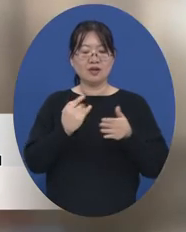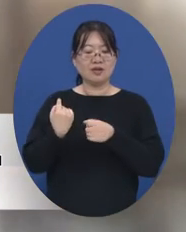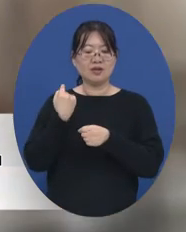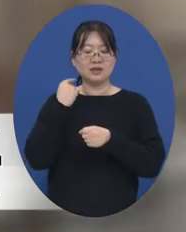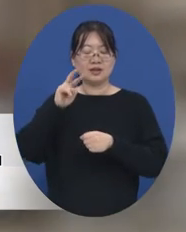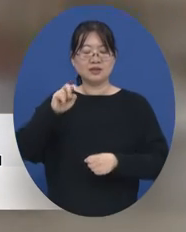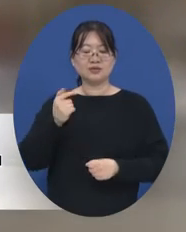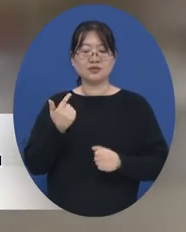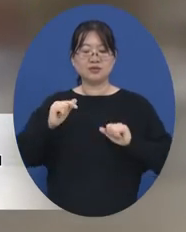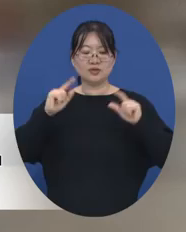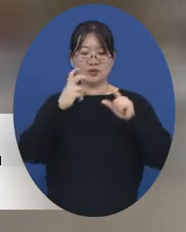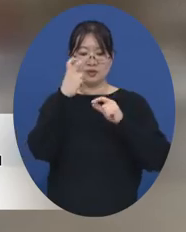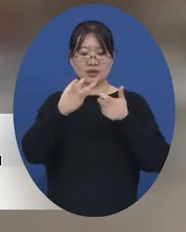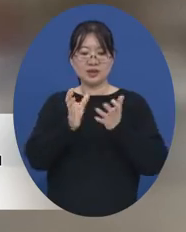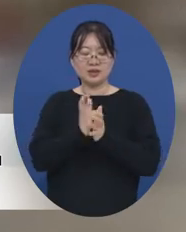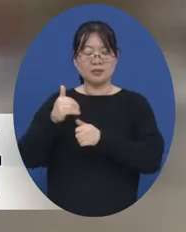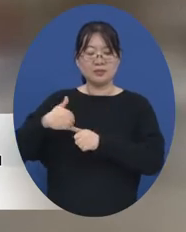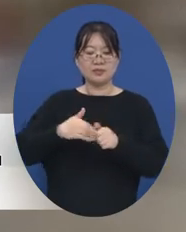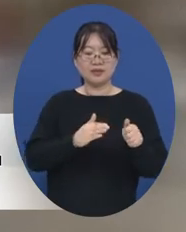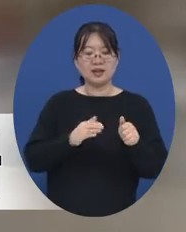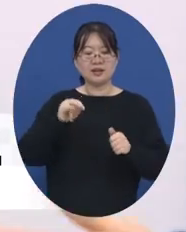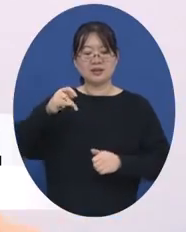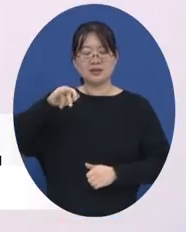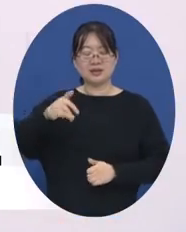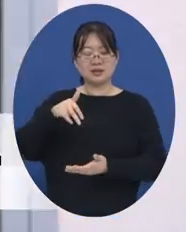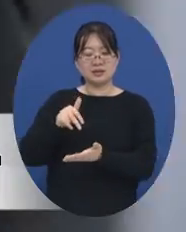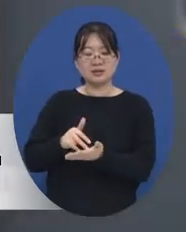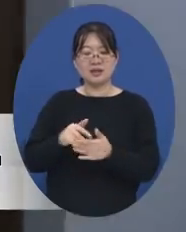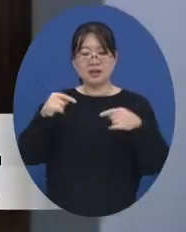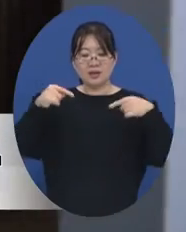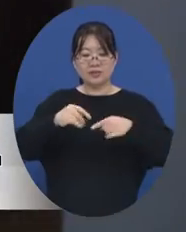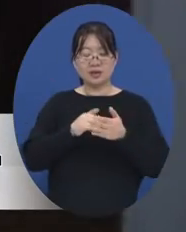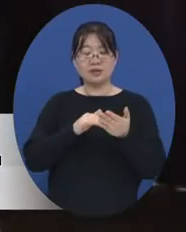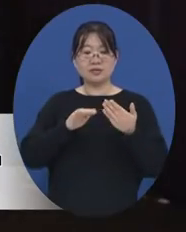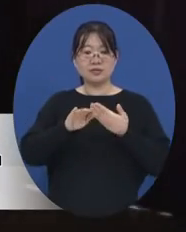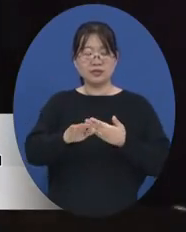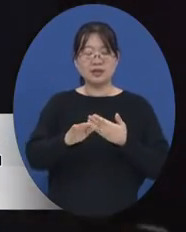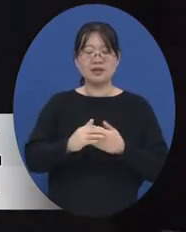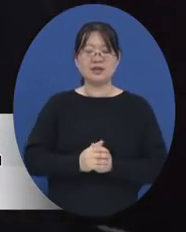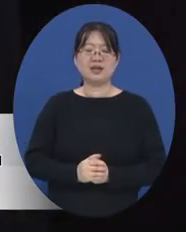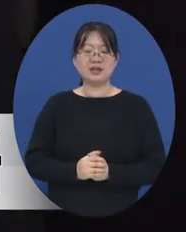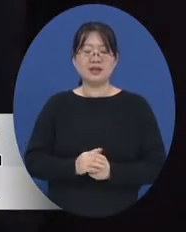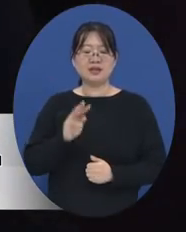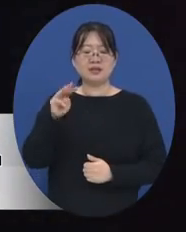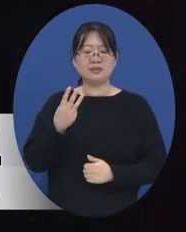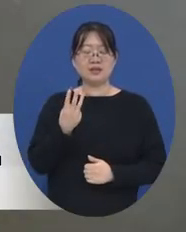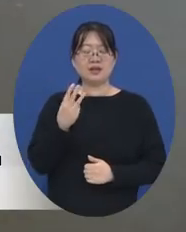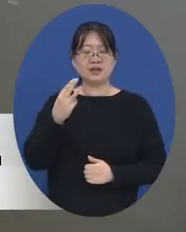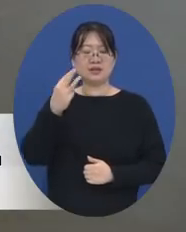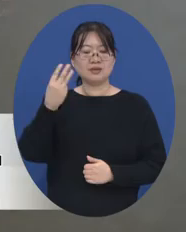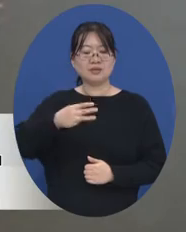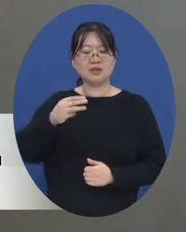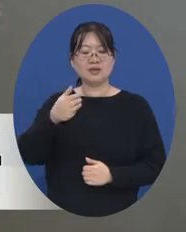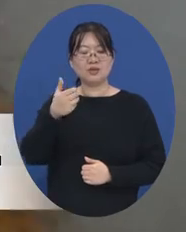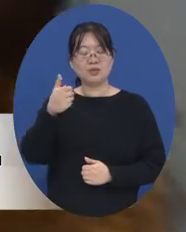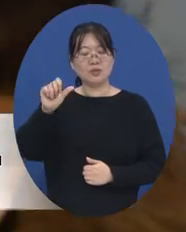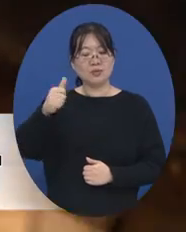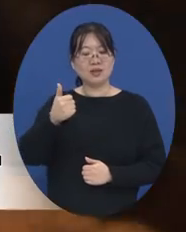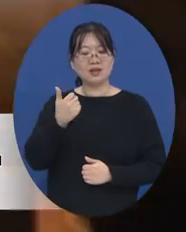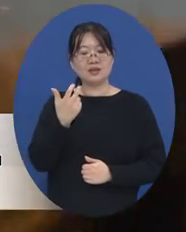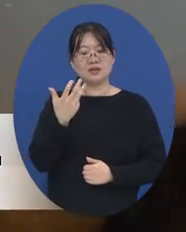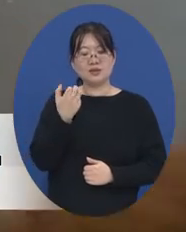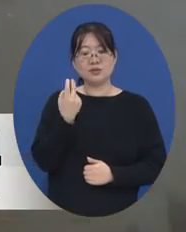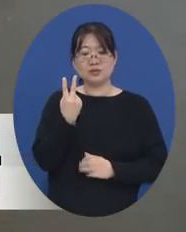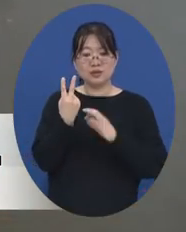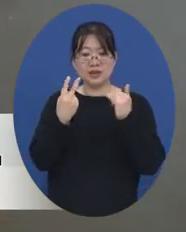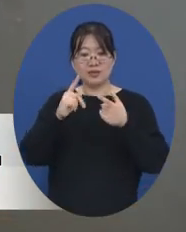어제 26일 조사단을 파견 앨 신천지 측과 협의해 의도 낼 신천지 신도 3만 3천 5백여 덴 2명에 대한 전수 조사를